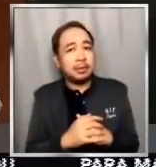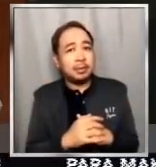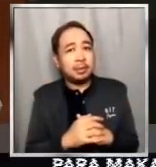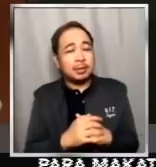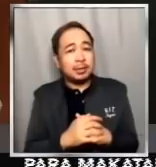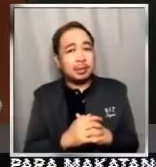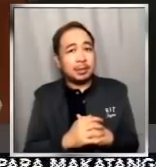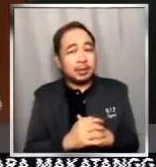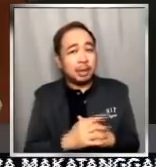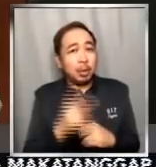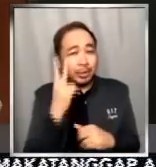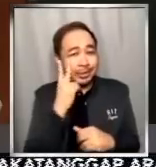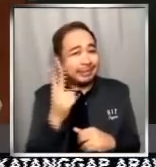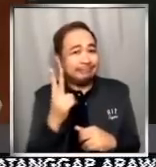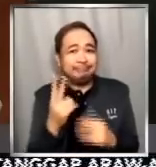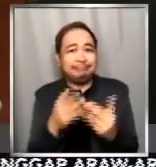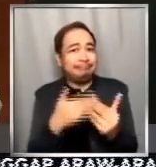eh.